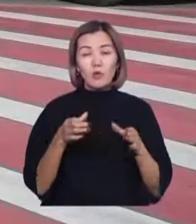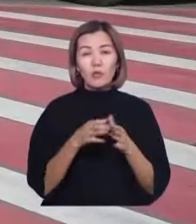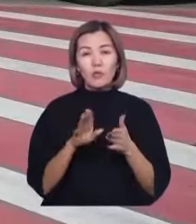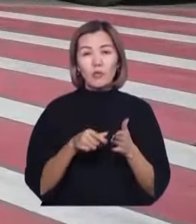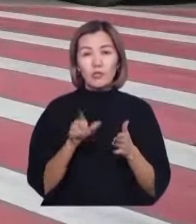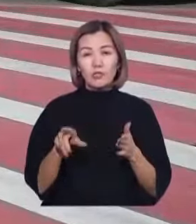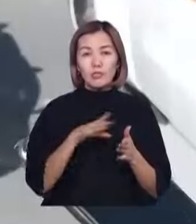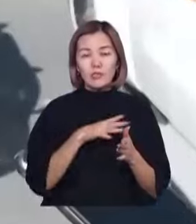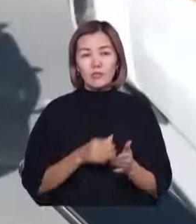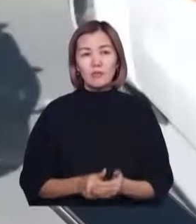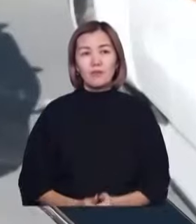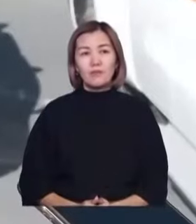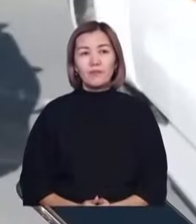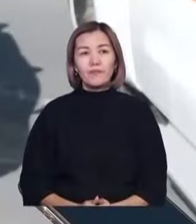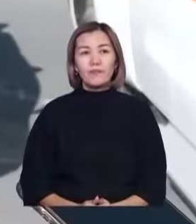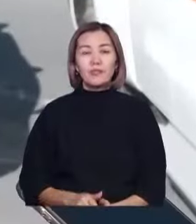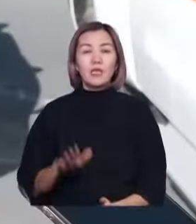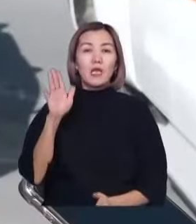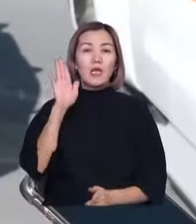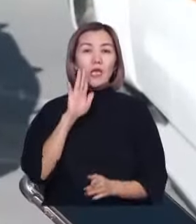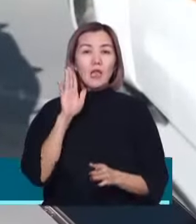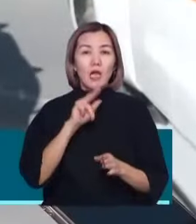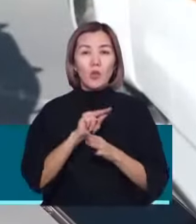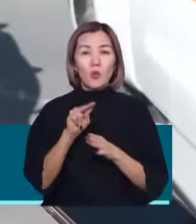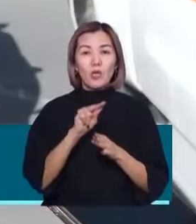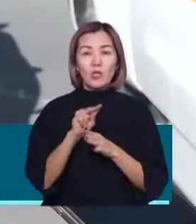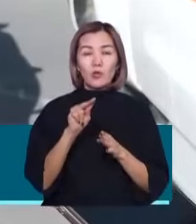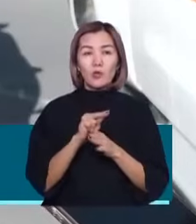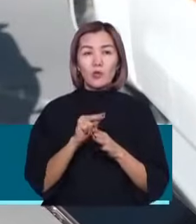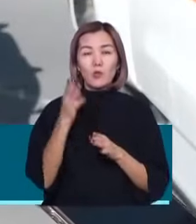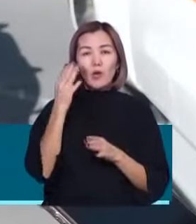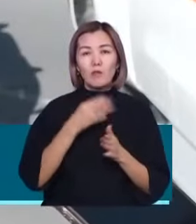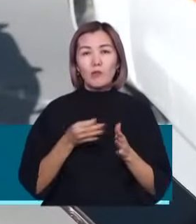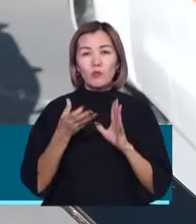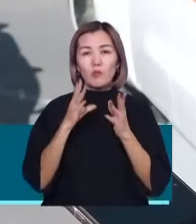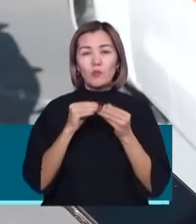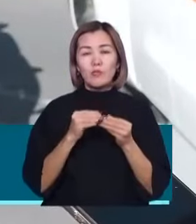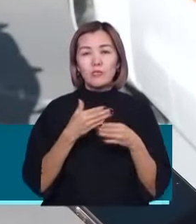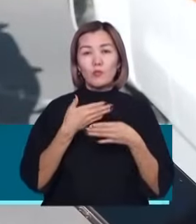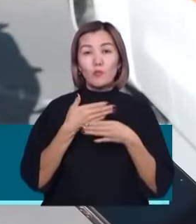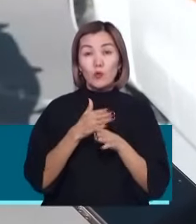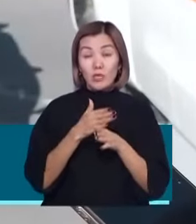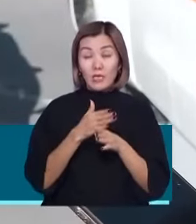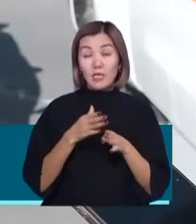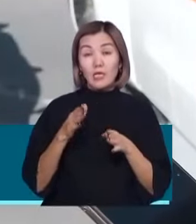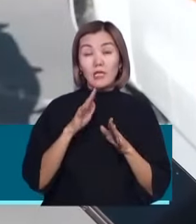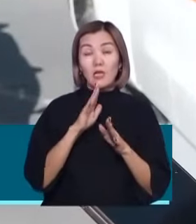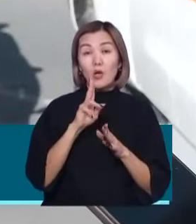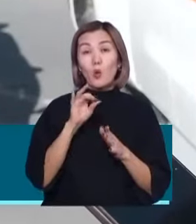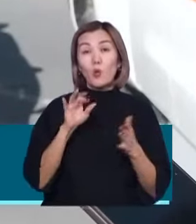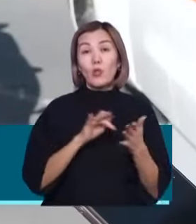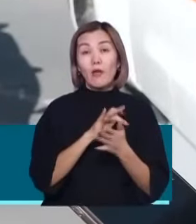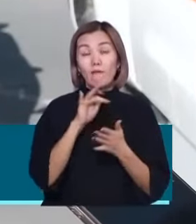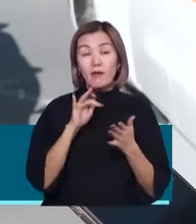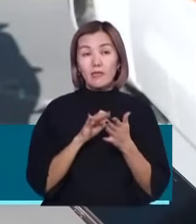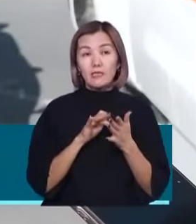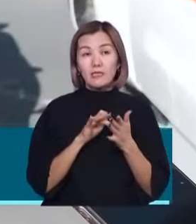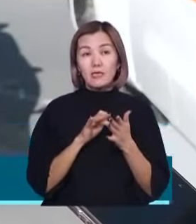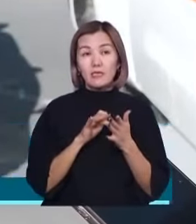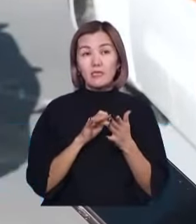қызметінде. Кинологияда 2 жыл болды. Алматы облысы бөлінгеннен кейін Қапшағайда Қонаевта қазіргі